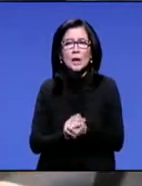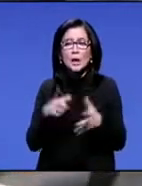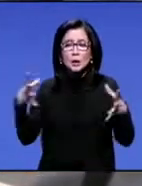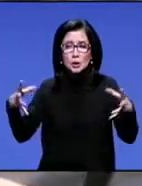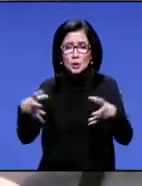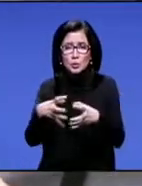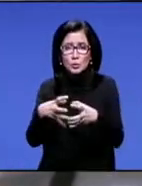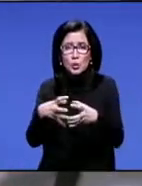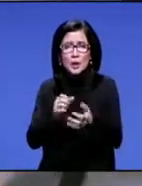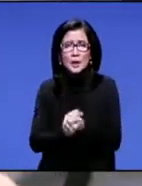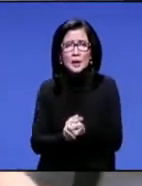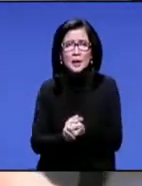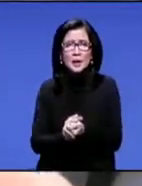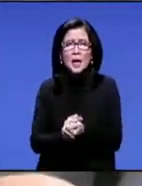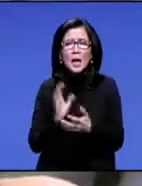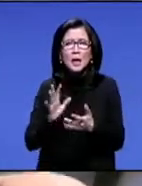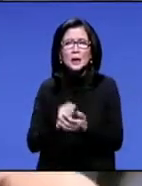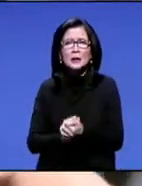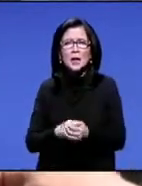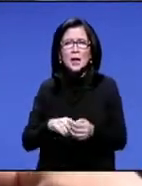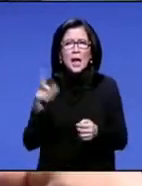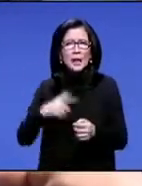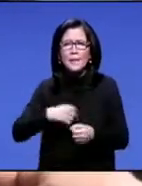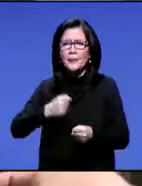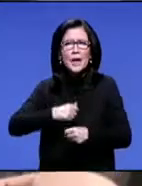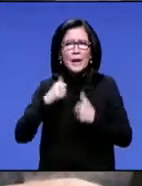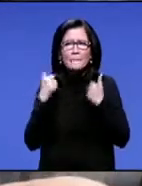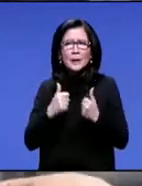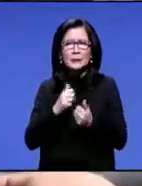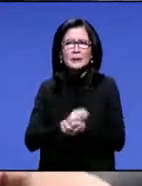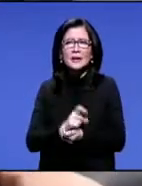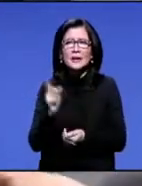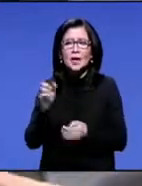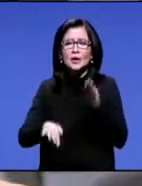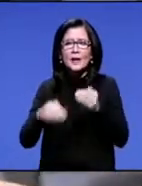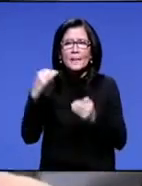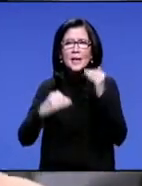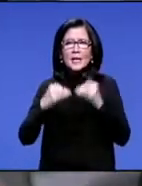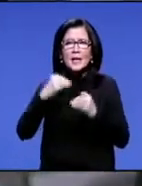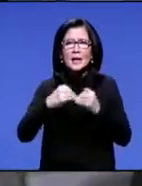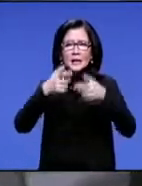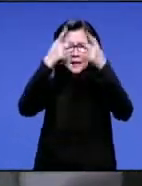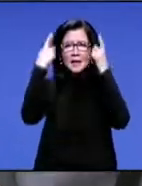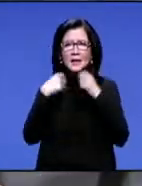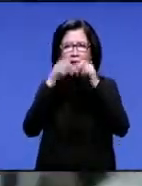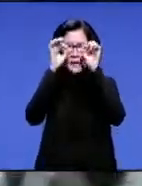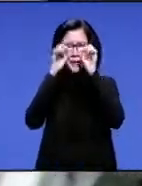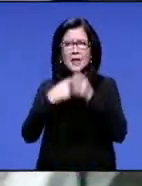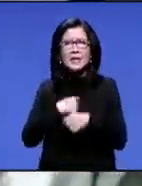dikumpulkan, saya kira ratusan kali lebih dahsyat daripada Sarumpait itu. Ya. Jadi saya pikir yang adil.